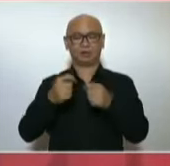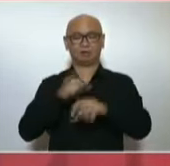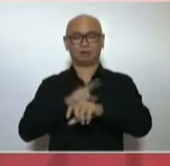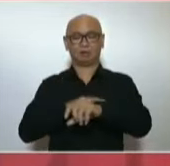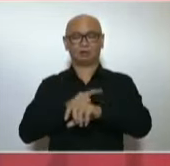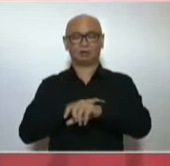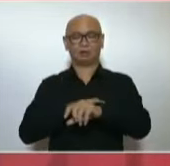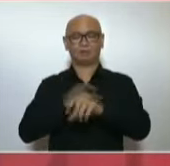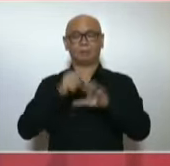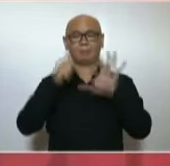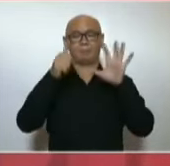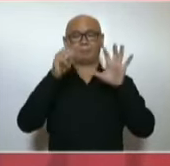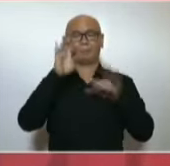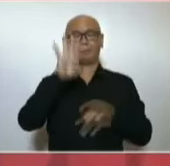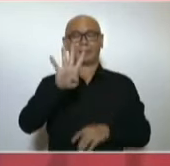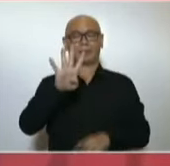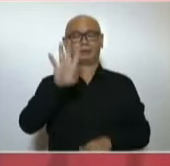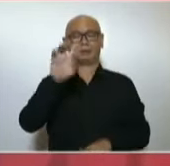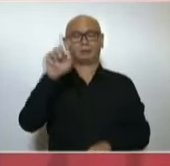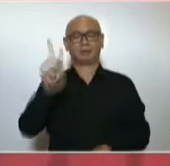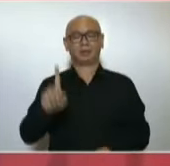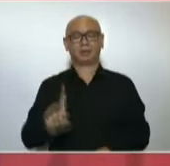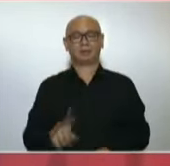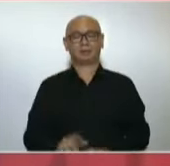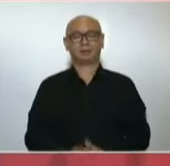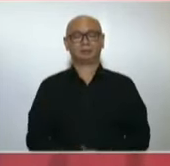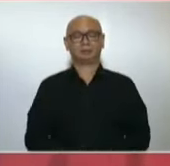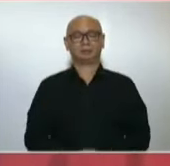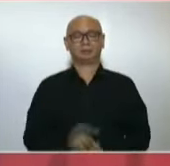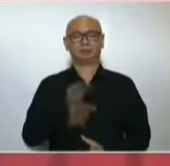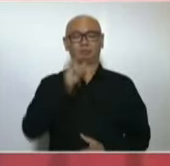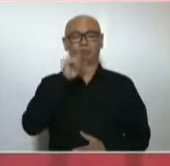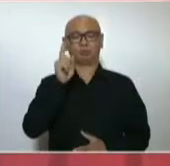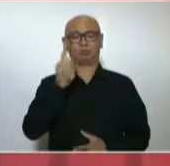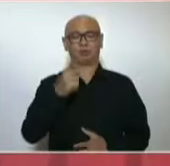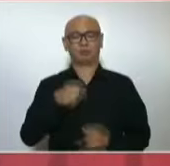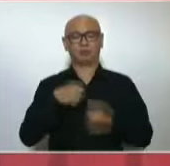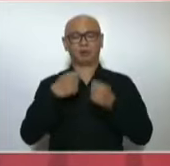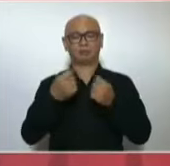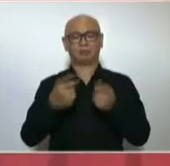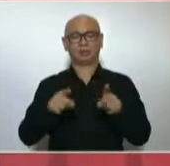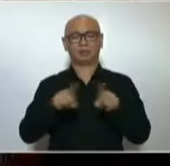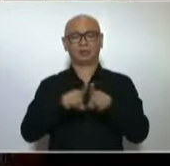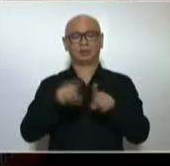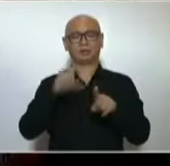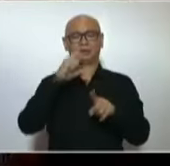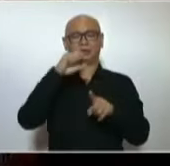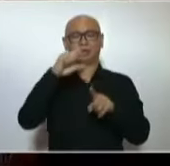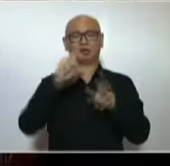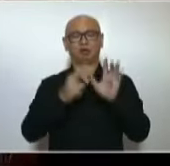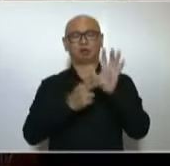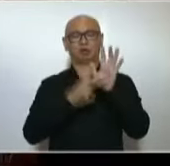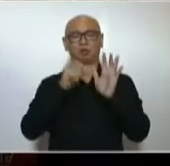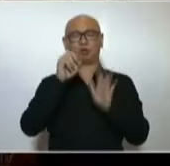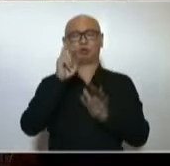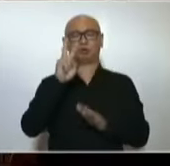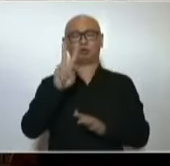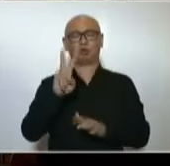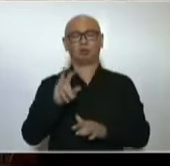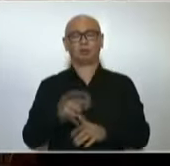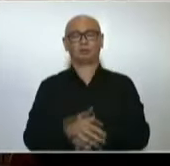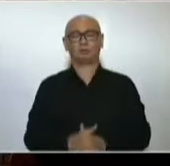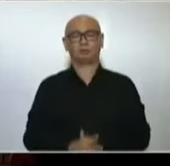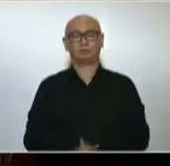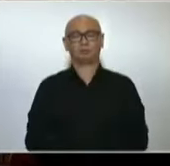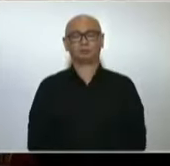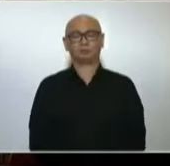Waktu 4 menit dan untuk giliran pertama kami berikan kepada pasangan calon nomor urut du untuk menyampaikan